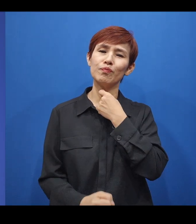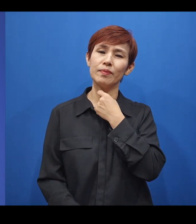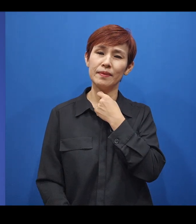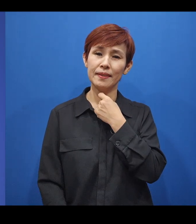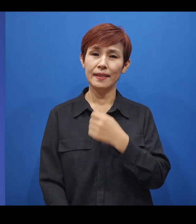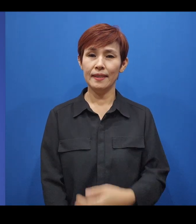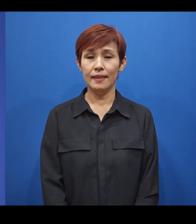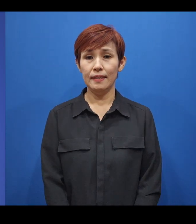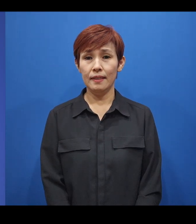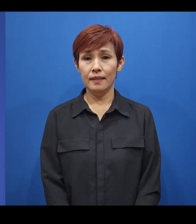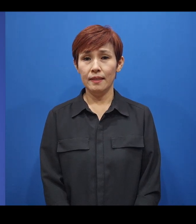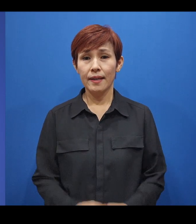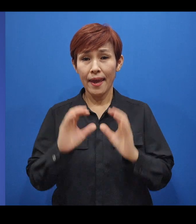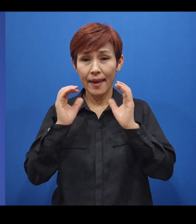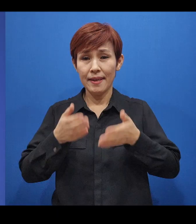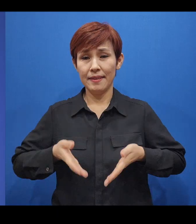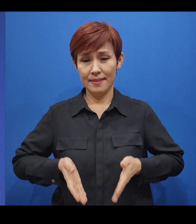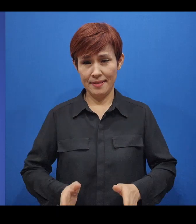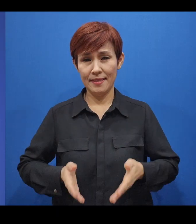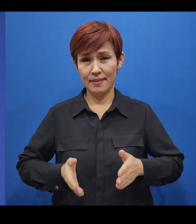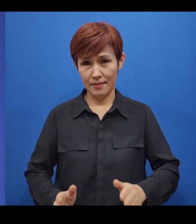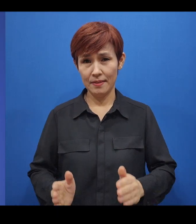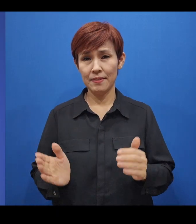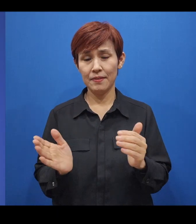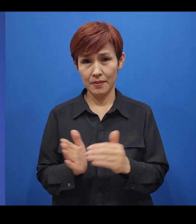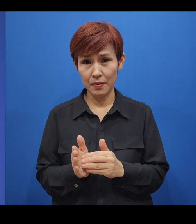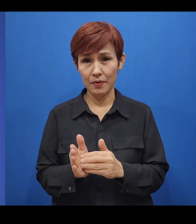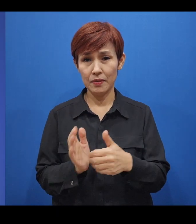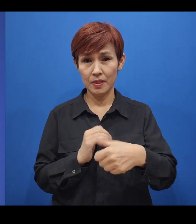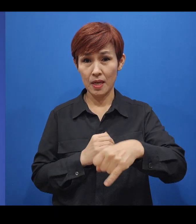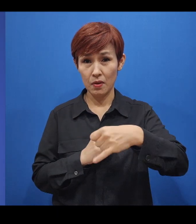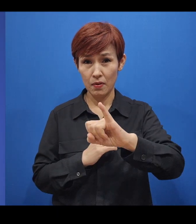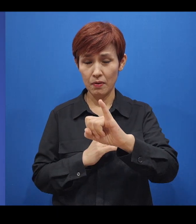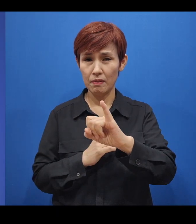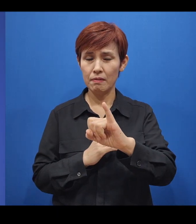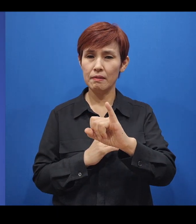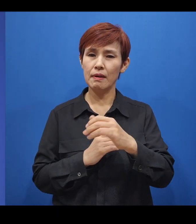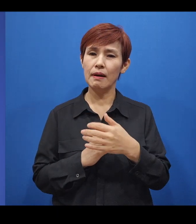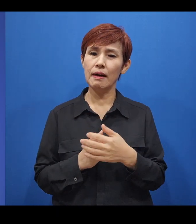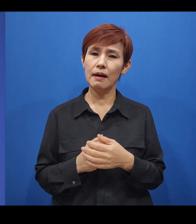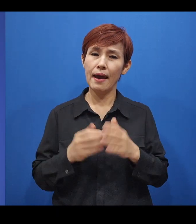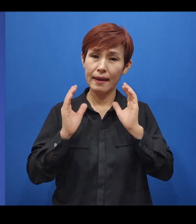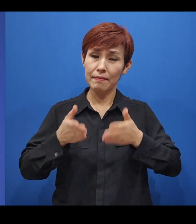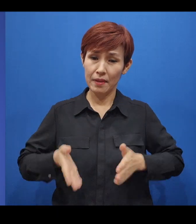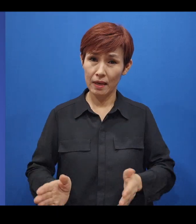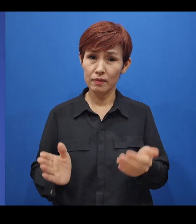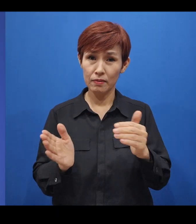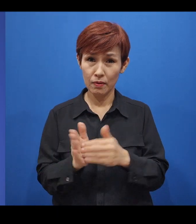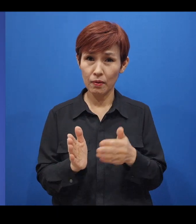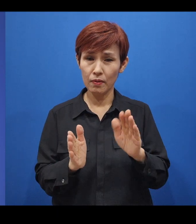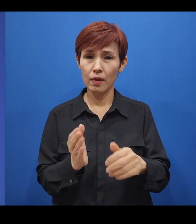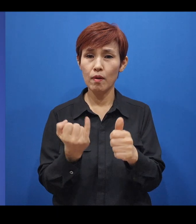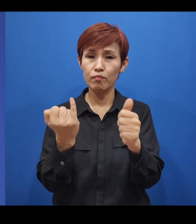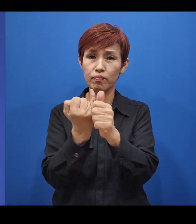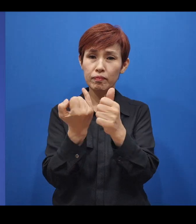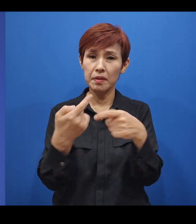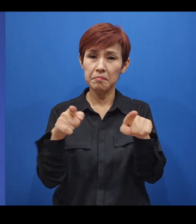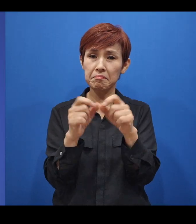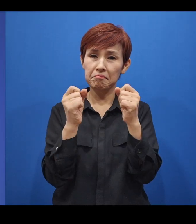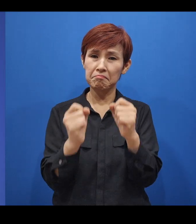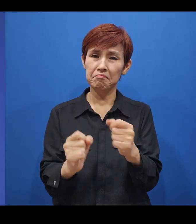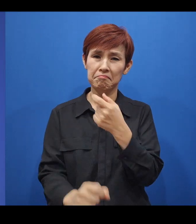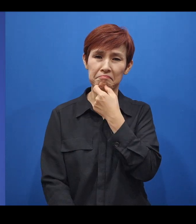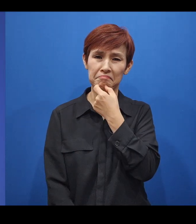그 사이에 아이들도 낳았는데 같이 있는 게 불편해서 그만 헤어지는 경우들도 심심치 않게